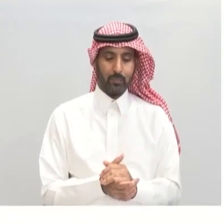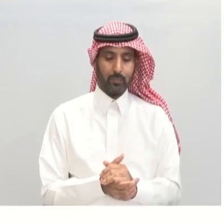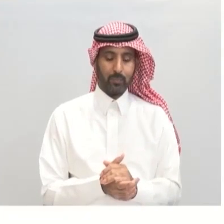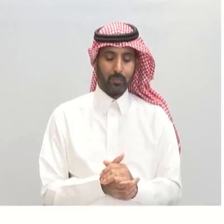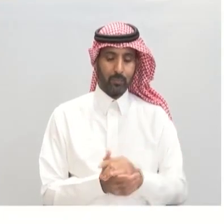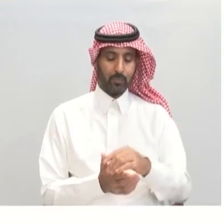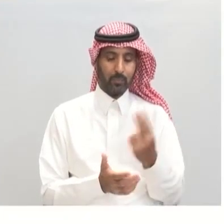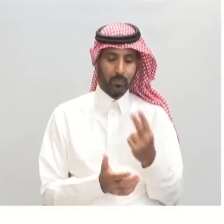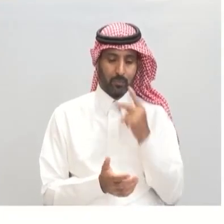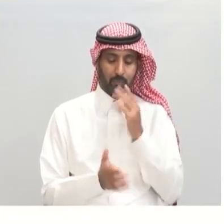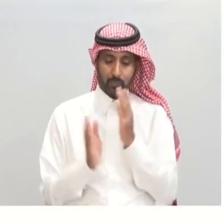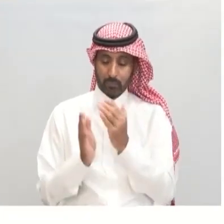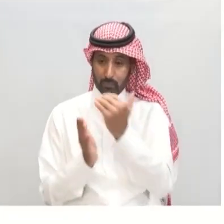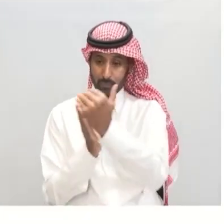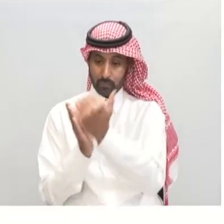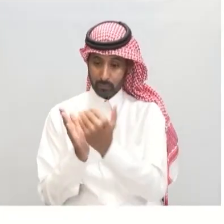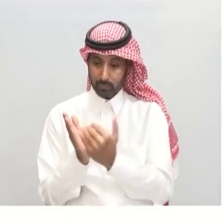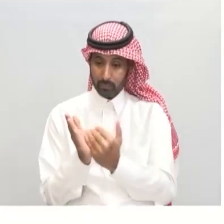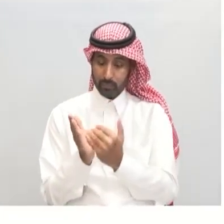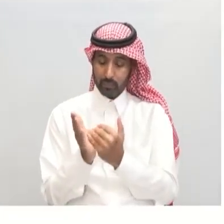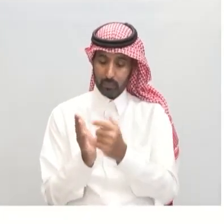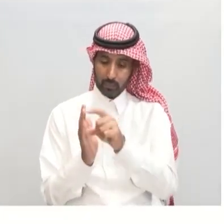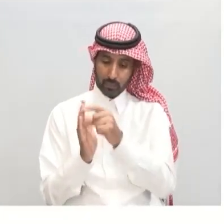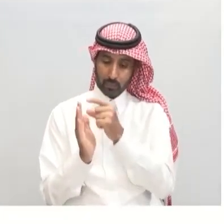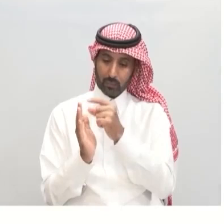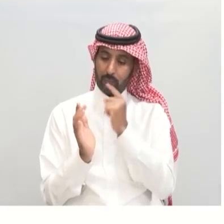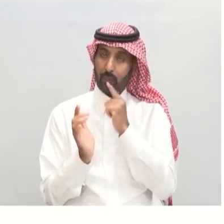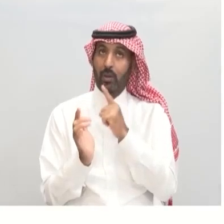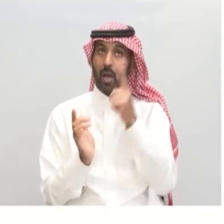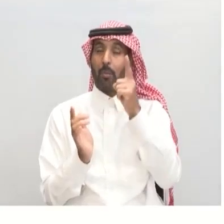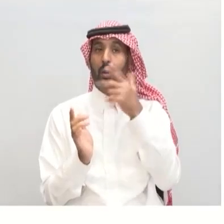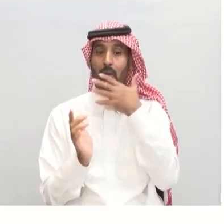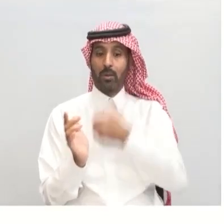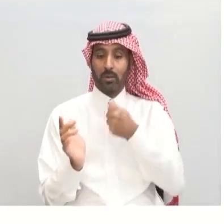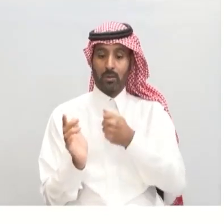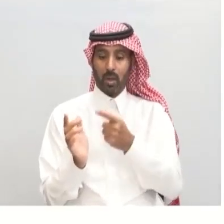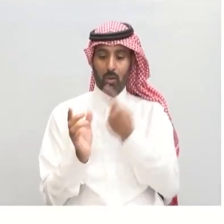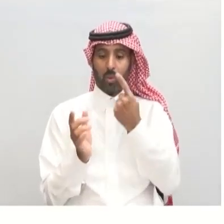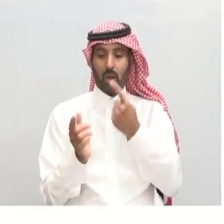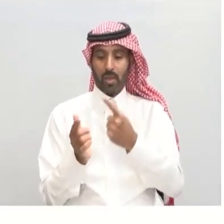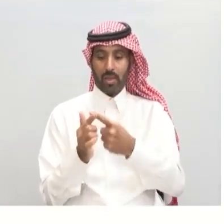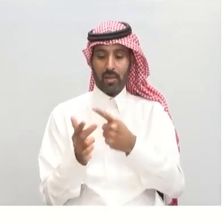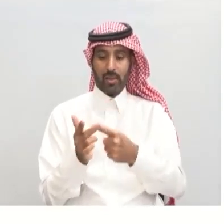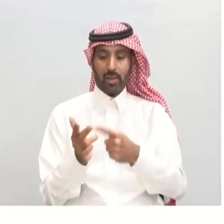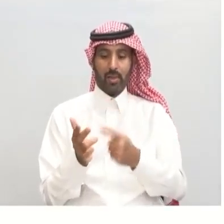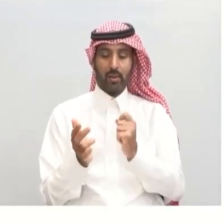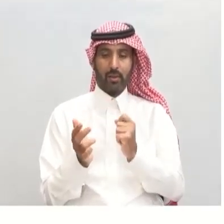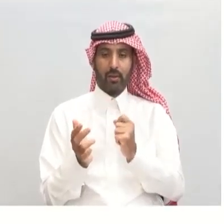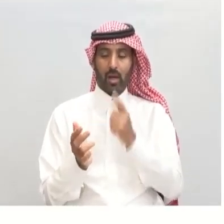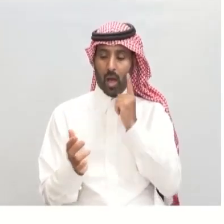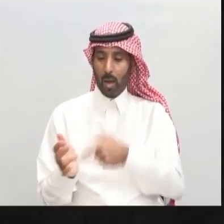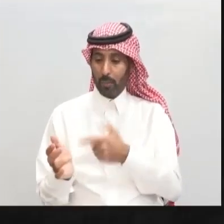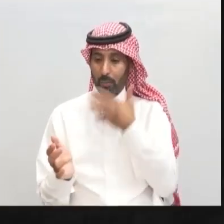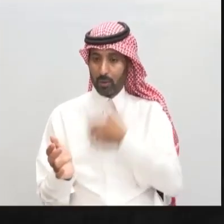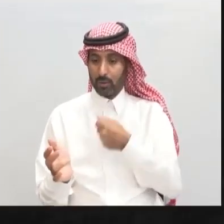ثانيا ان ترتيب الايات والسور كان يتم بامر رسول الله صلى الله عليه وسلم اذا قلنا كان يتم بامر من